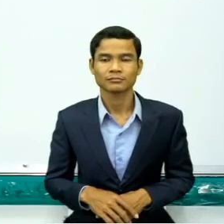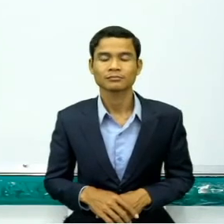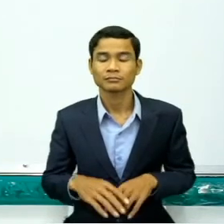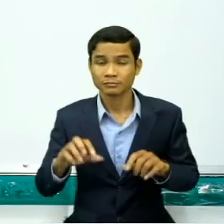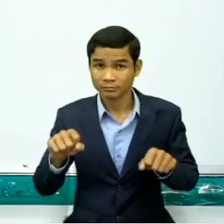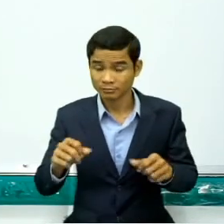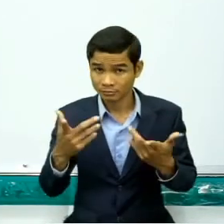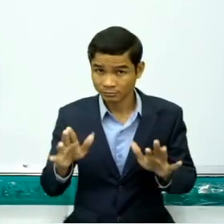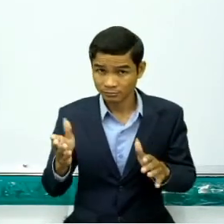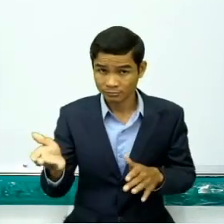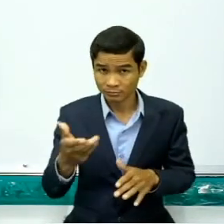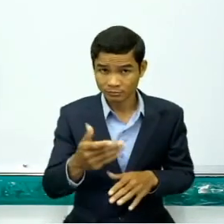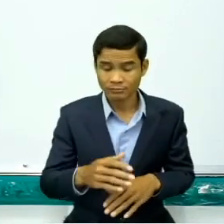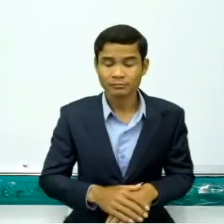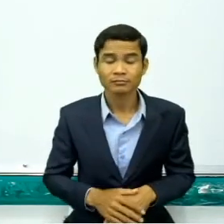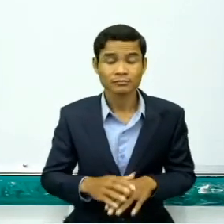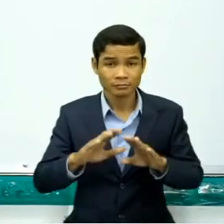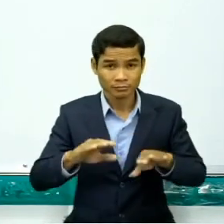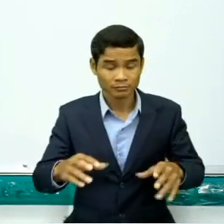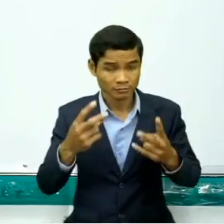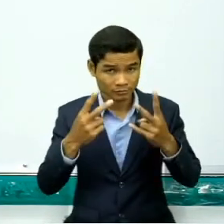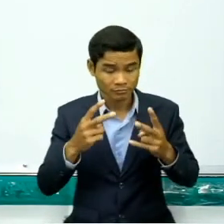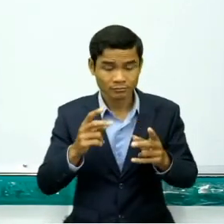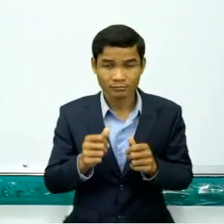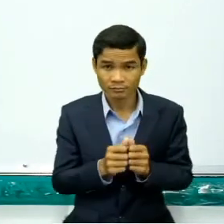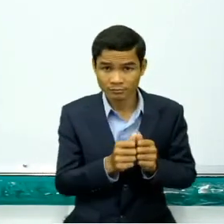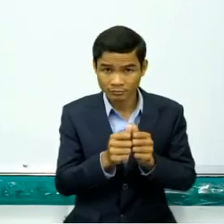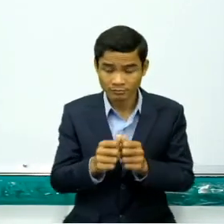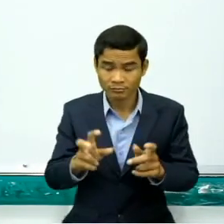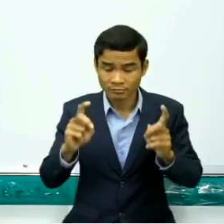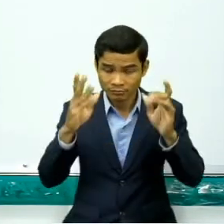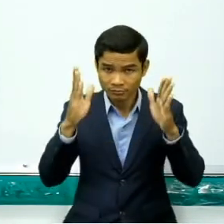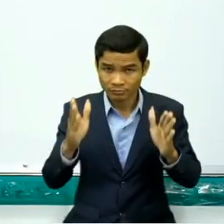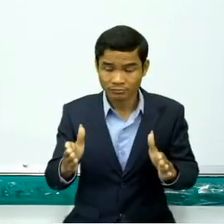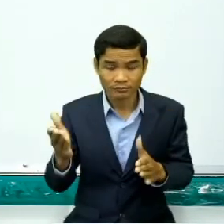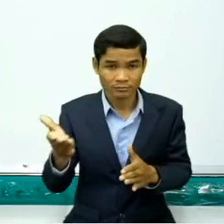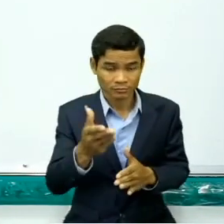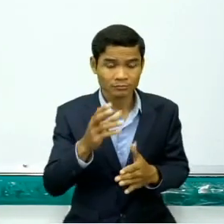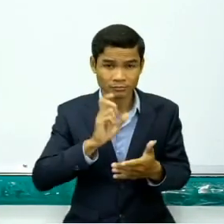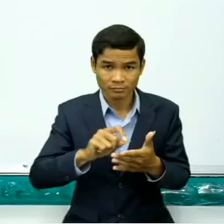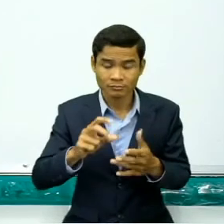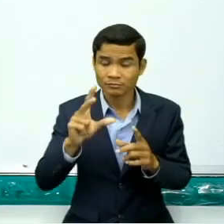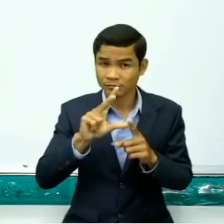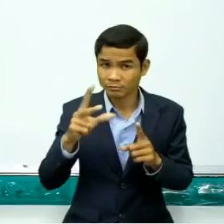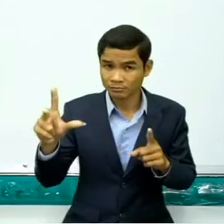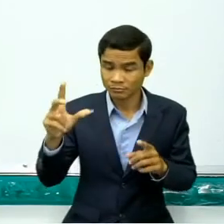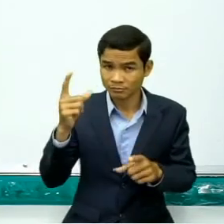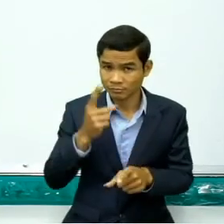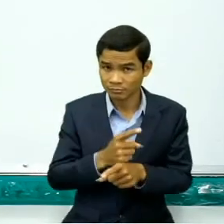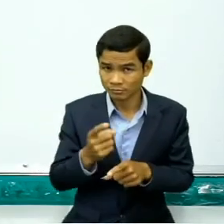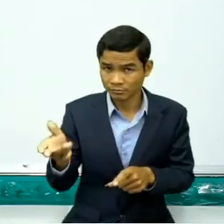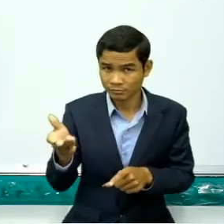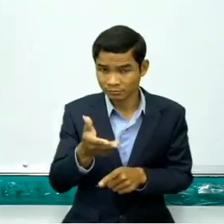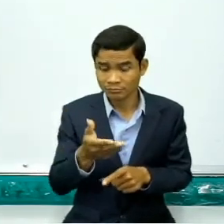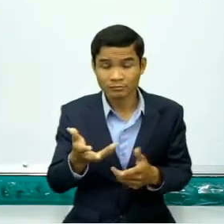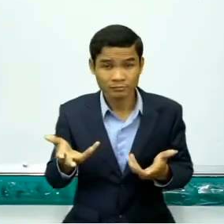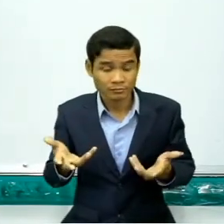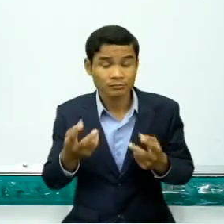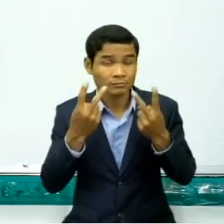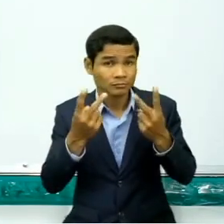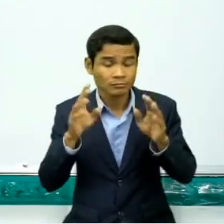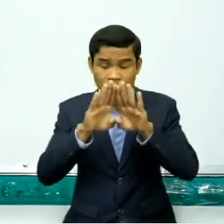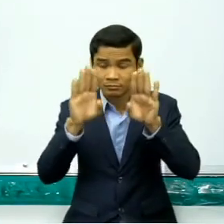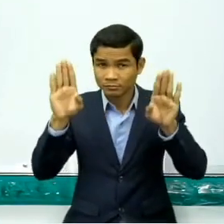chà rồi rồi hai con nó ai lấy con tiền tuột chỉ mùi nẹt cũ ta con sẽ xe clear trăm trời đã được tề chà con